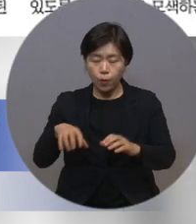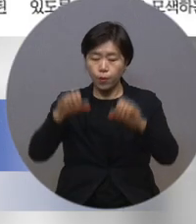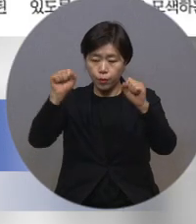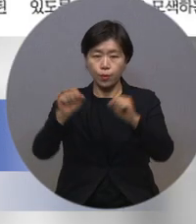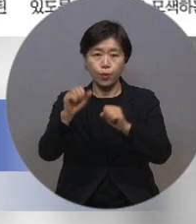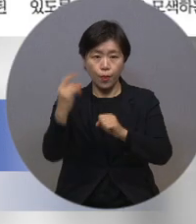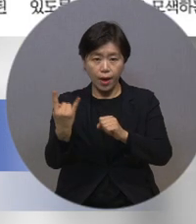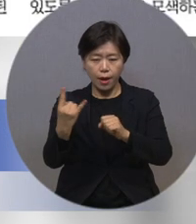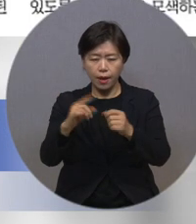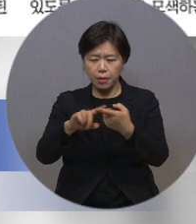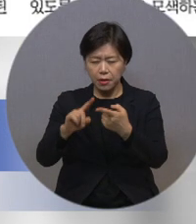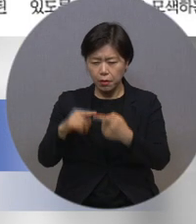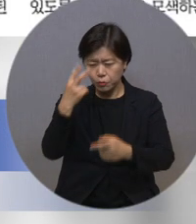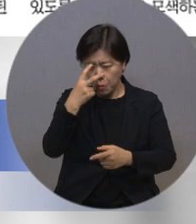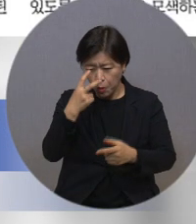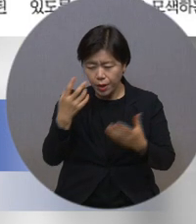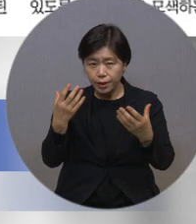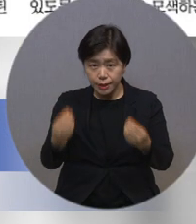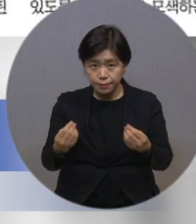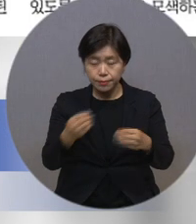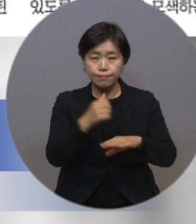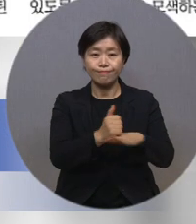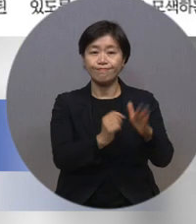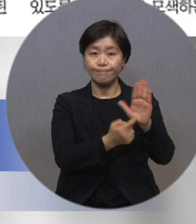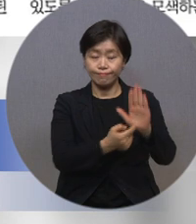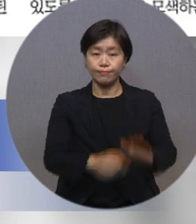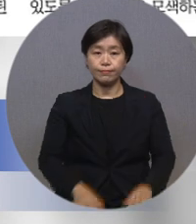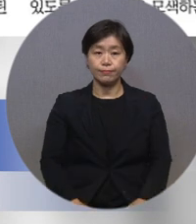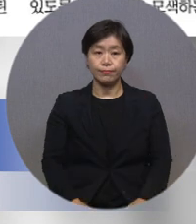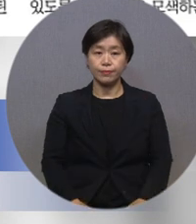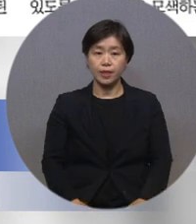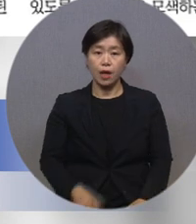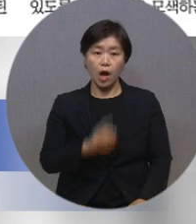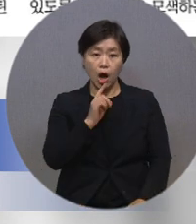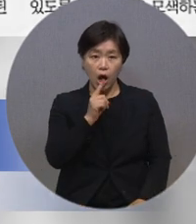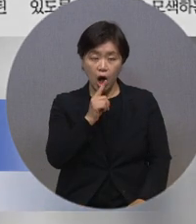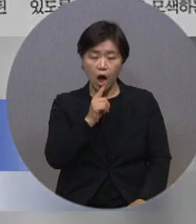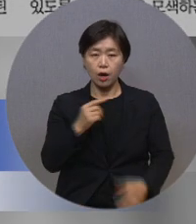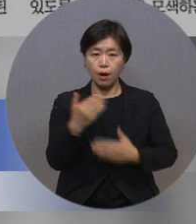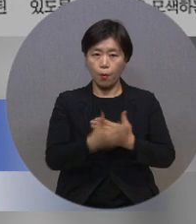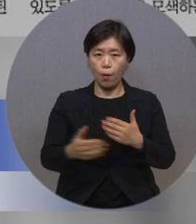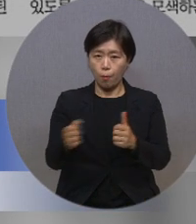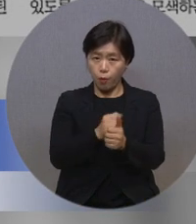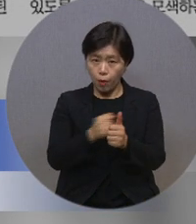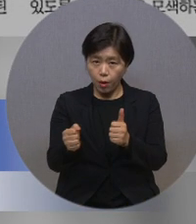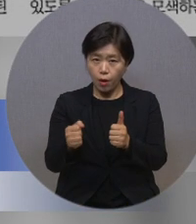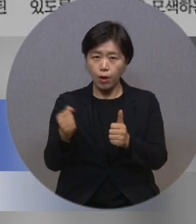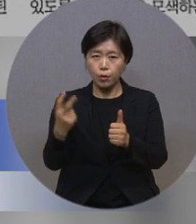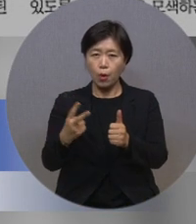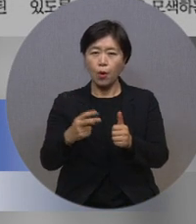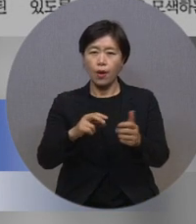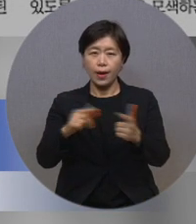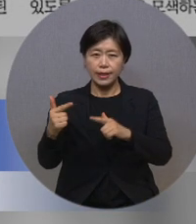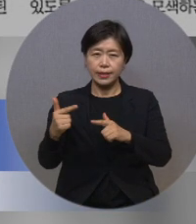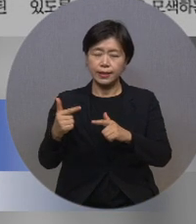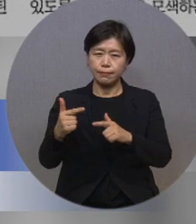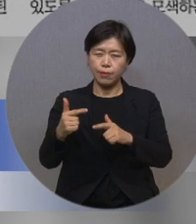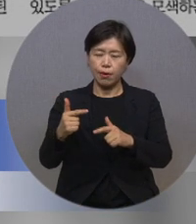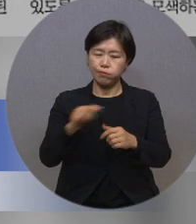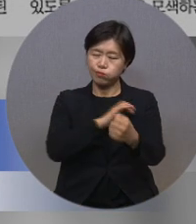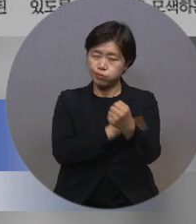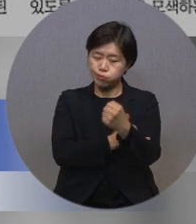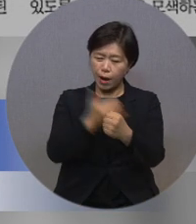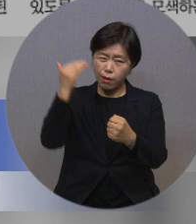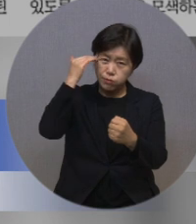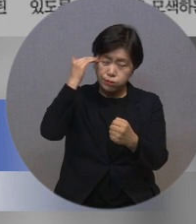그 결과를 발표했습니다 인권위는 언어 신체 폭력이나 신체 접촉 등으로 인한 인권침해는